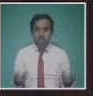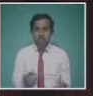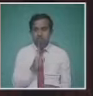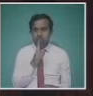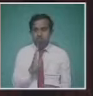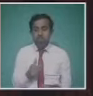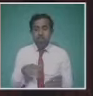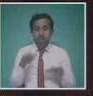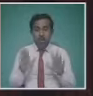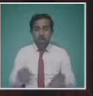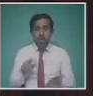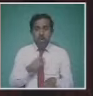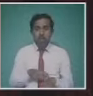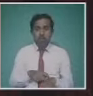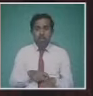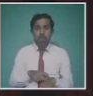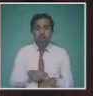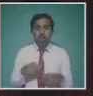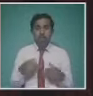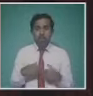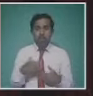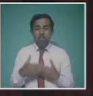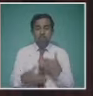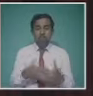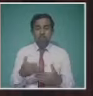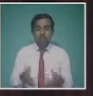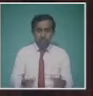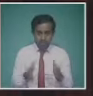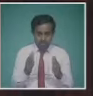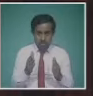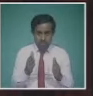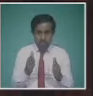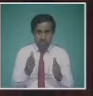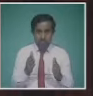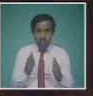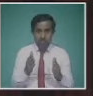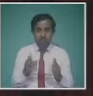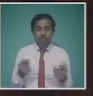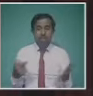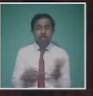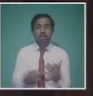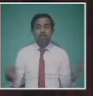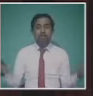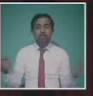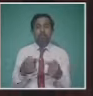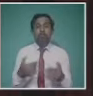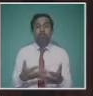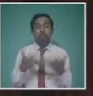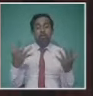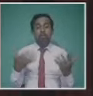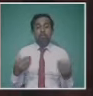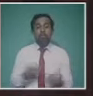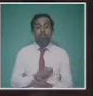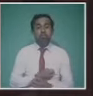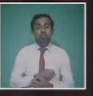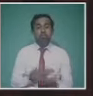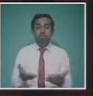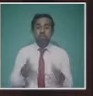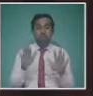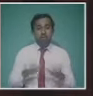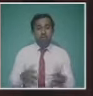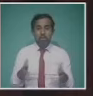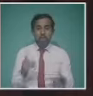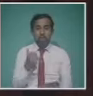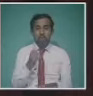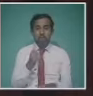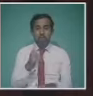කරමින් අවසාන වශයෙන් නිසක වශයෙන්ම මේ ගමන මඟට යන්නේ අවසන් කරලා ටයිටැනික් විනාශයට වඩා දවන්ත විනාශයකින් මේ ගමන අවසන් වෙනවා